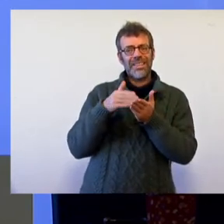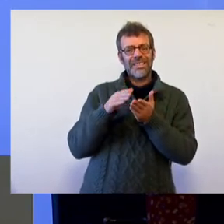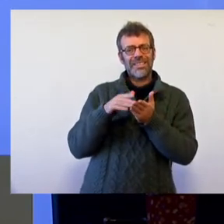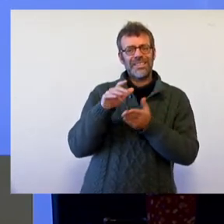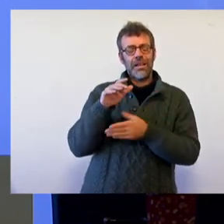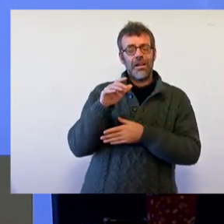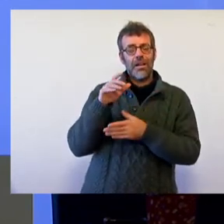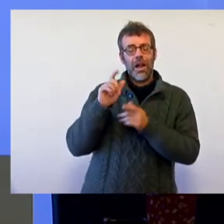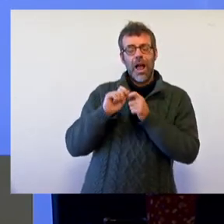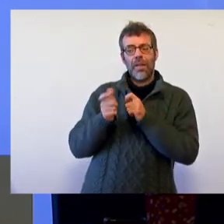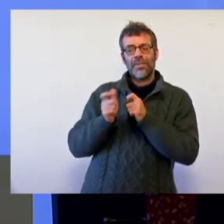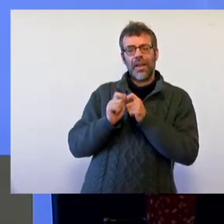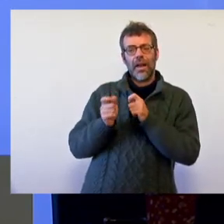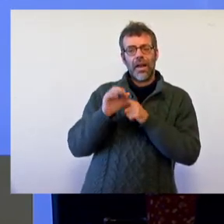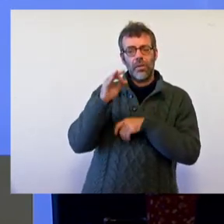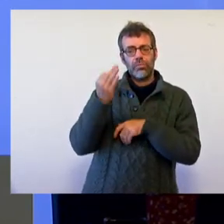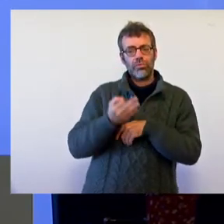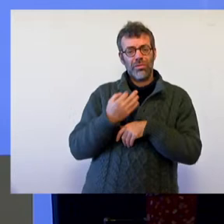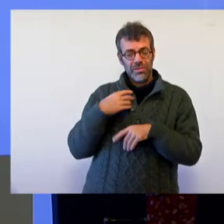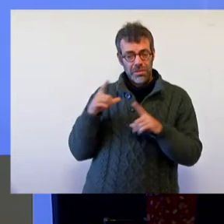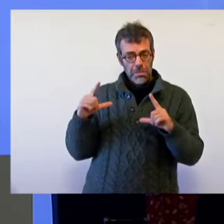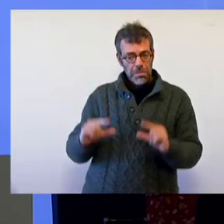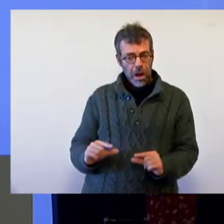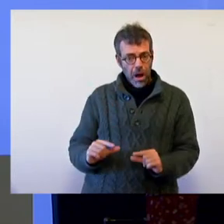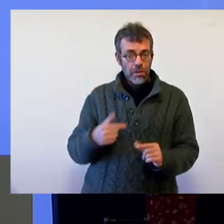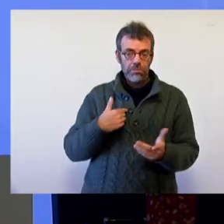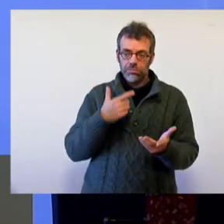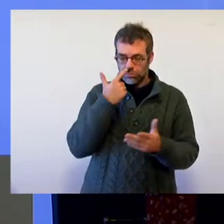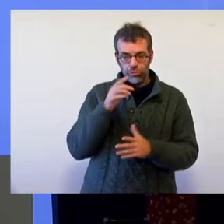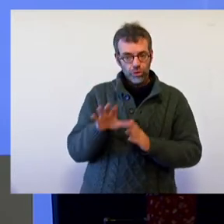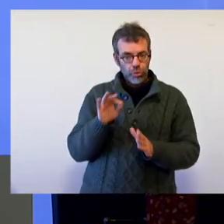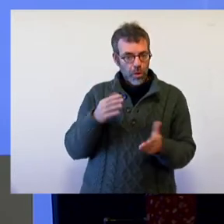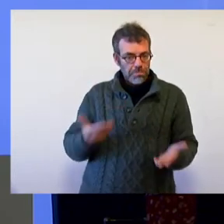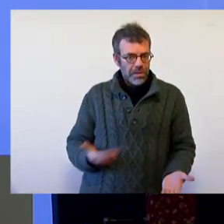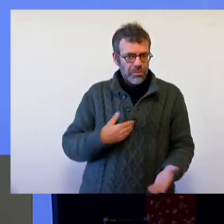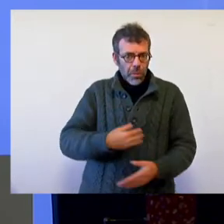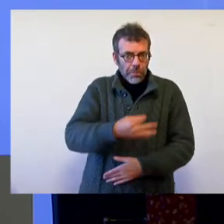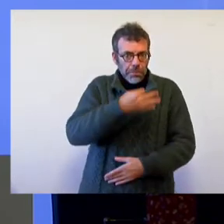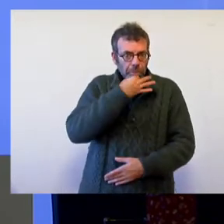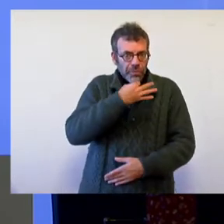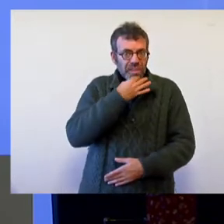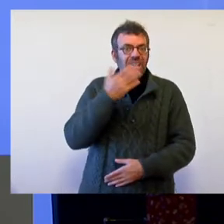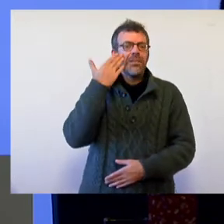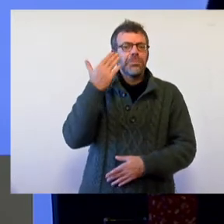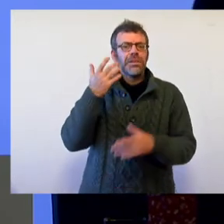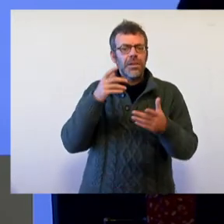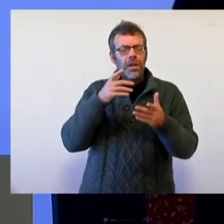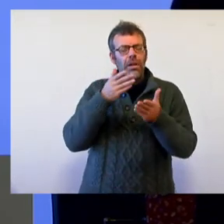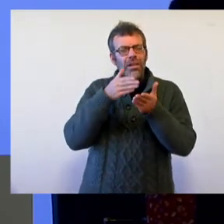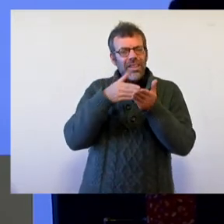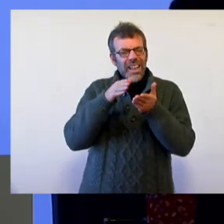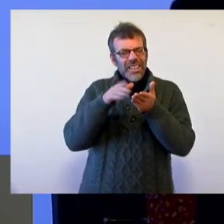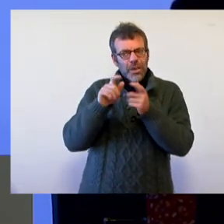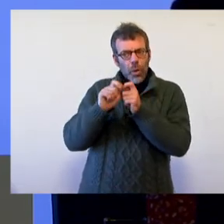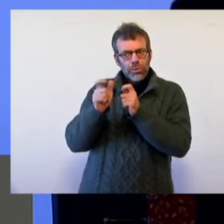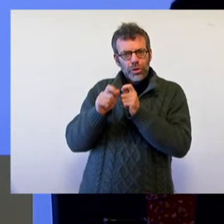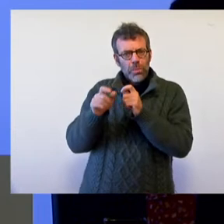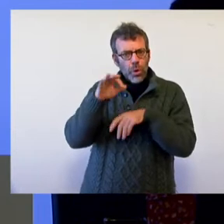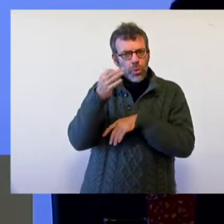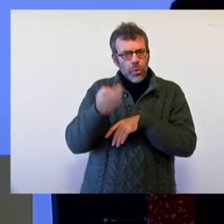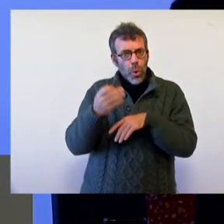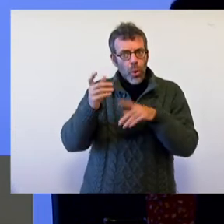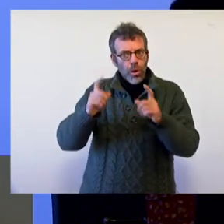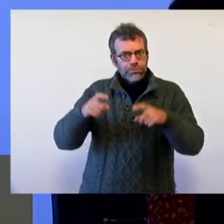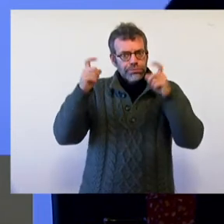ces choix de l'avenir. Nous aurions des taux d'intérêt à 5% qui impacteraient fortement nos